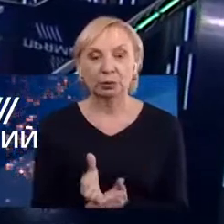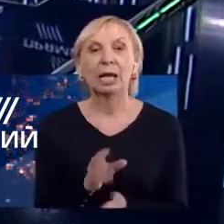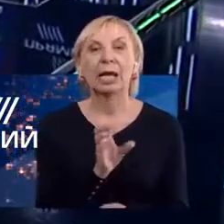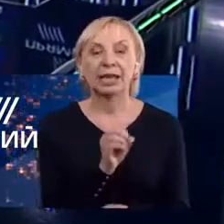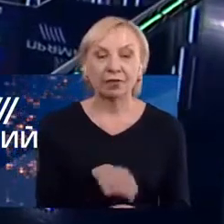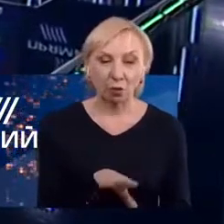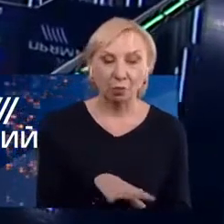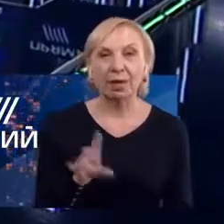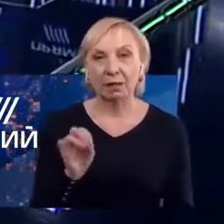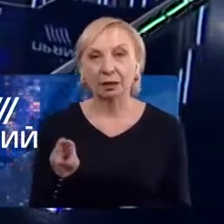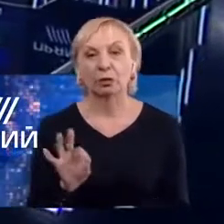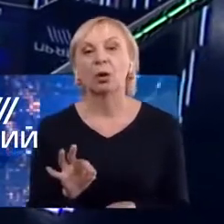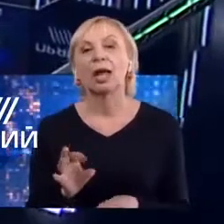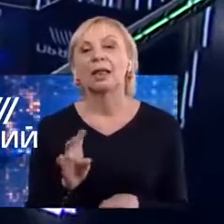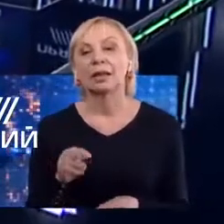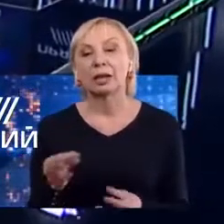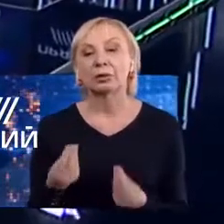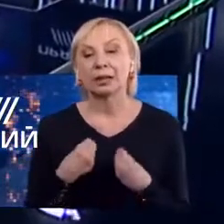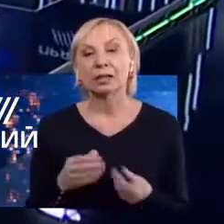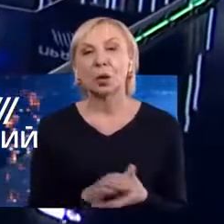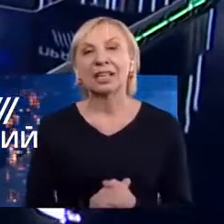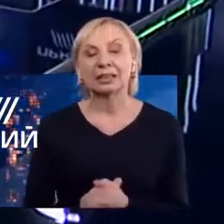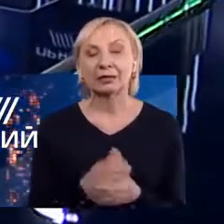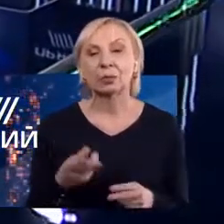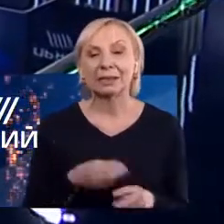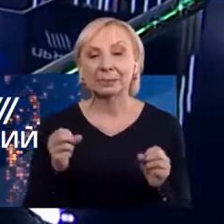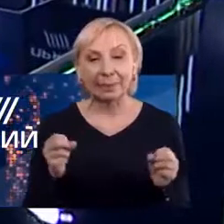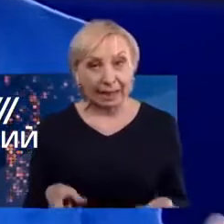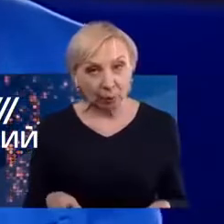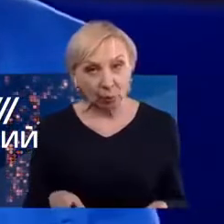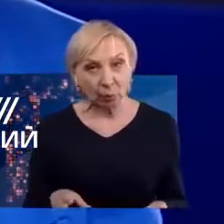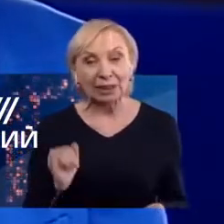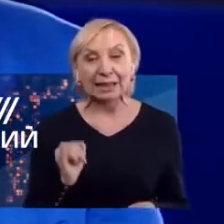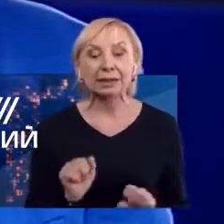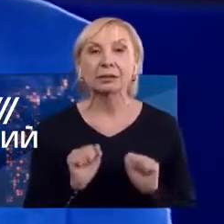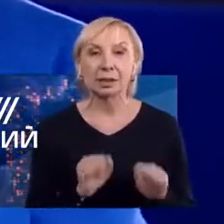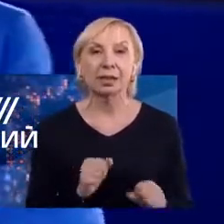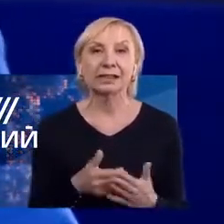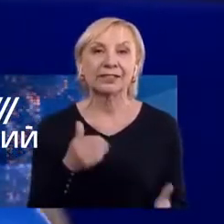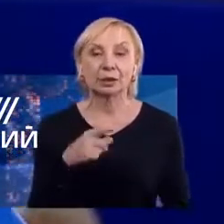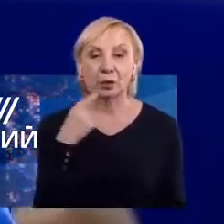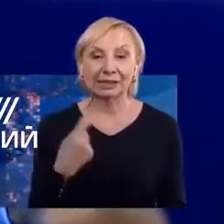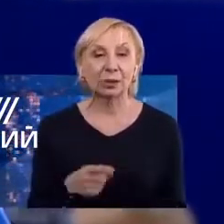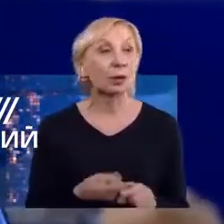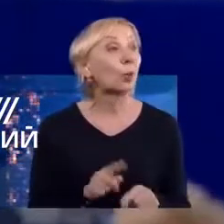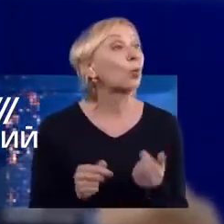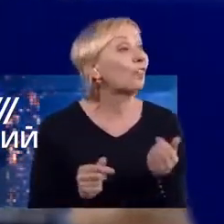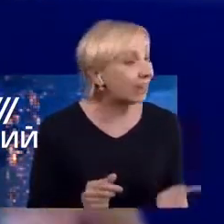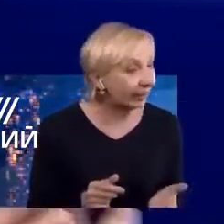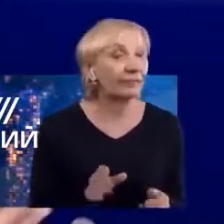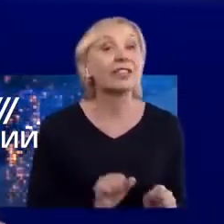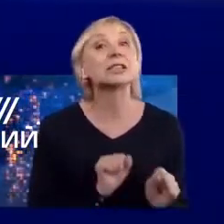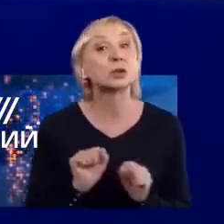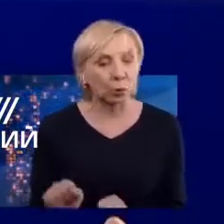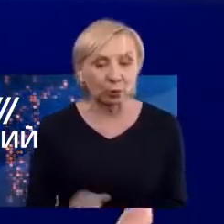НАТО. НАТО нам дасть колективно безпеку, колективну безпеку і захист від Росії, яку ви відстоюєте. Бо я